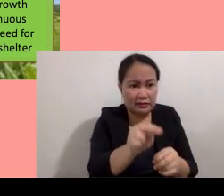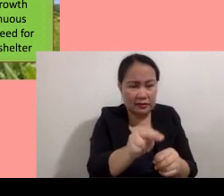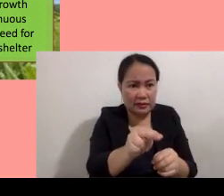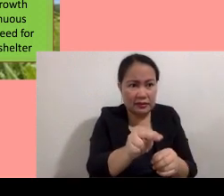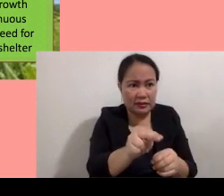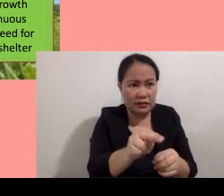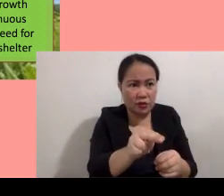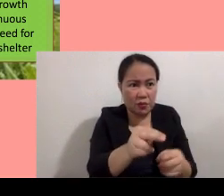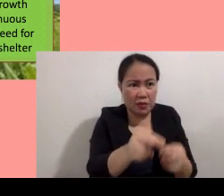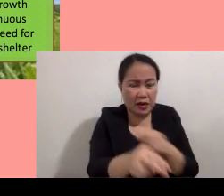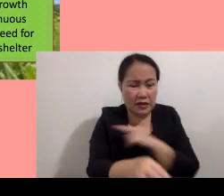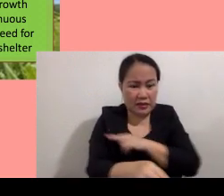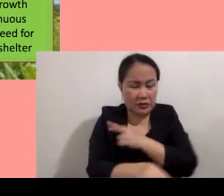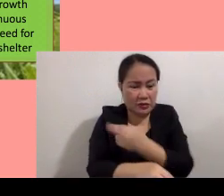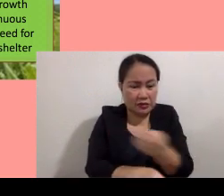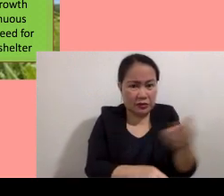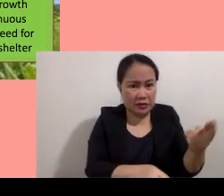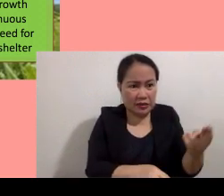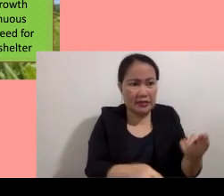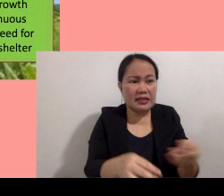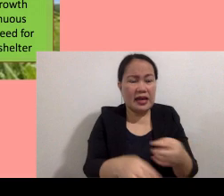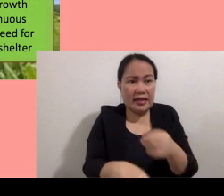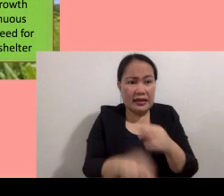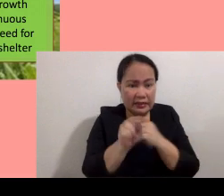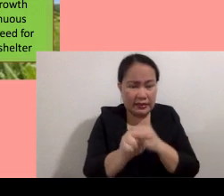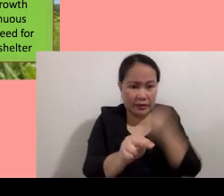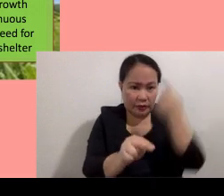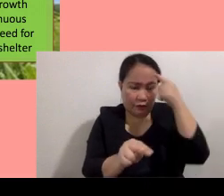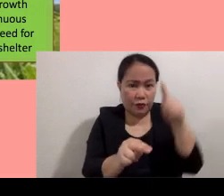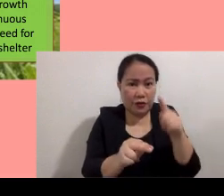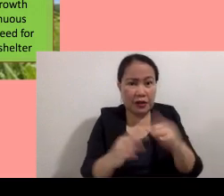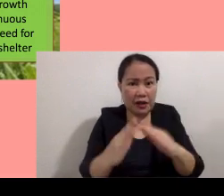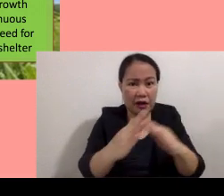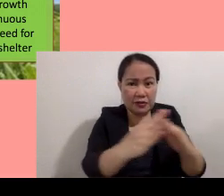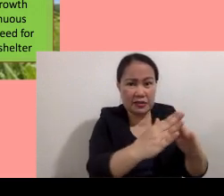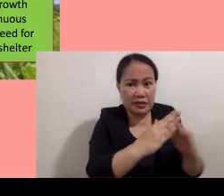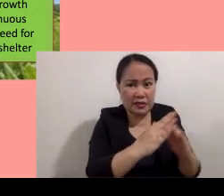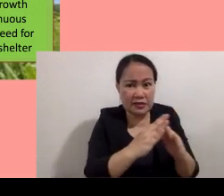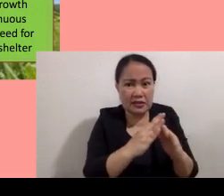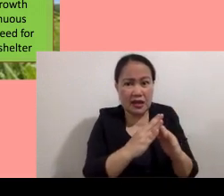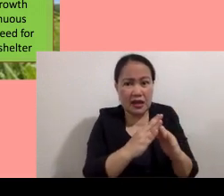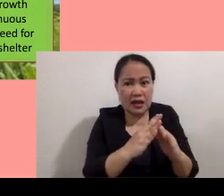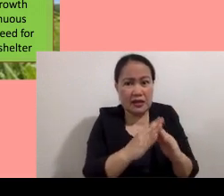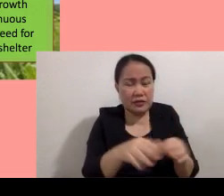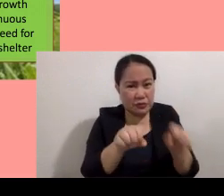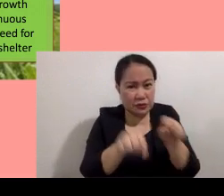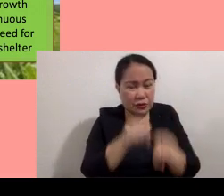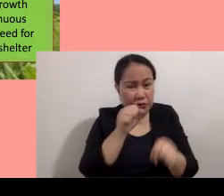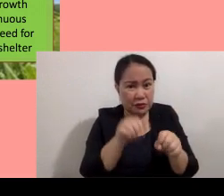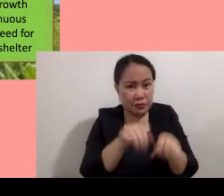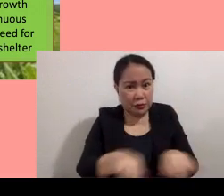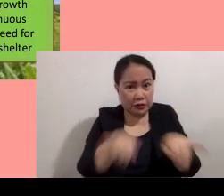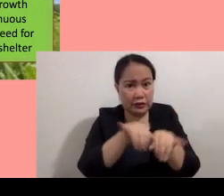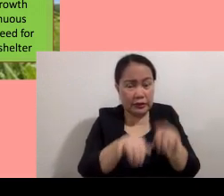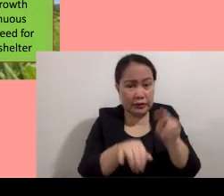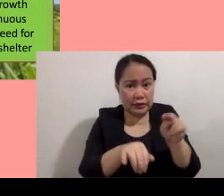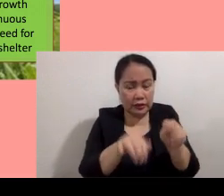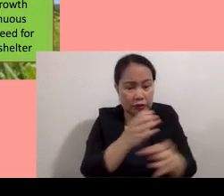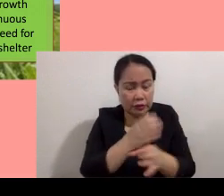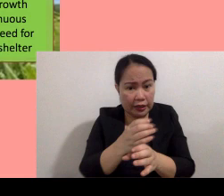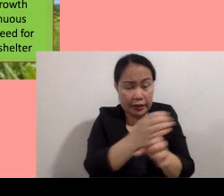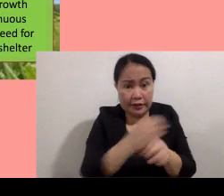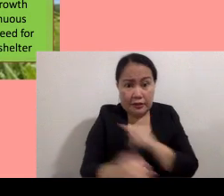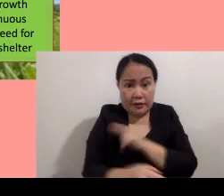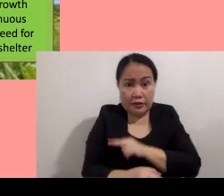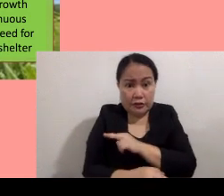ikabubuhay at ng matitirhan na lugar. Kaya kailangan po talaga nating pangalagaan ang ating yamang likas dahil dito